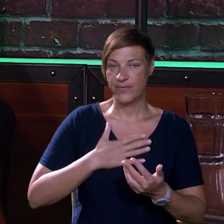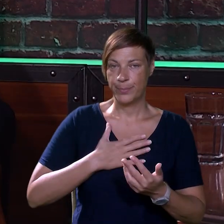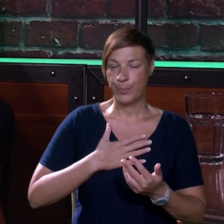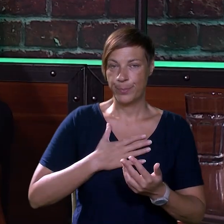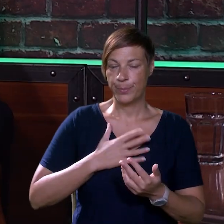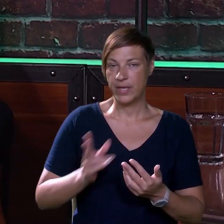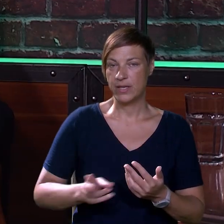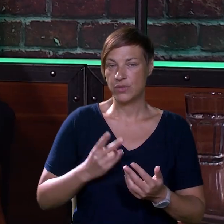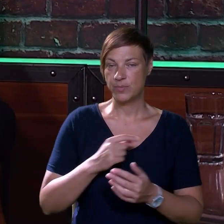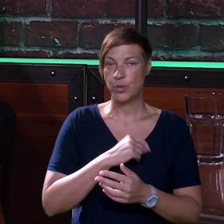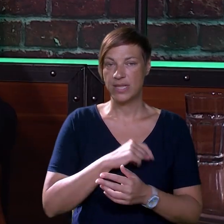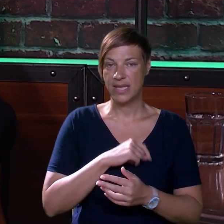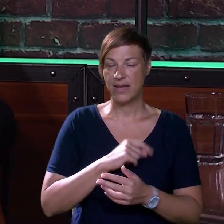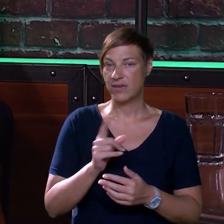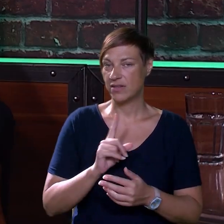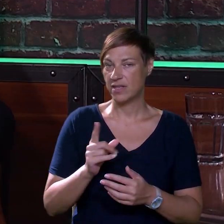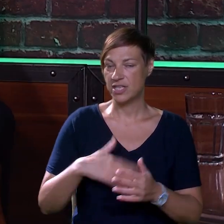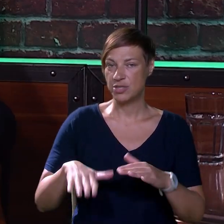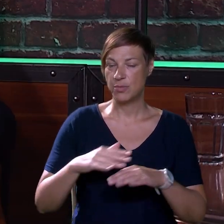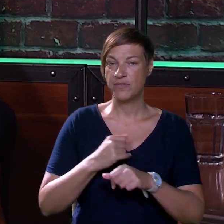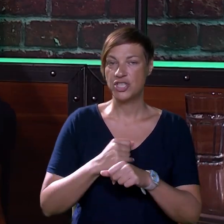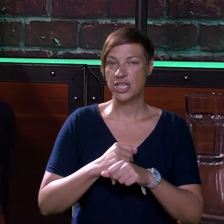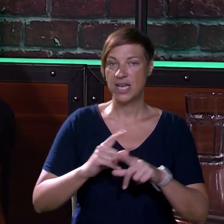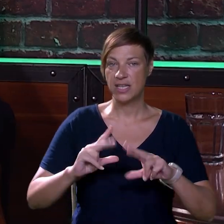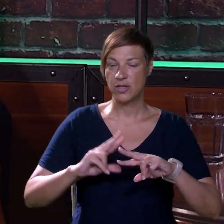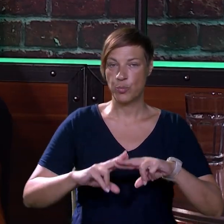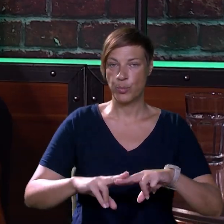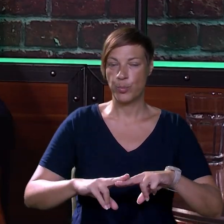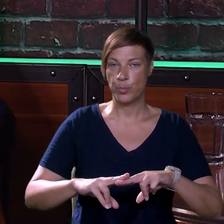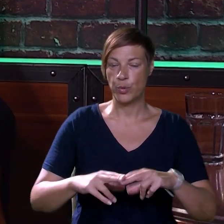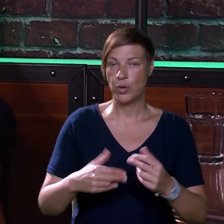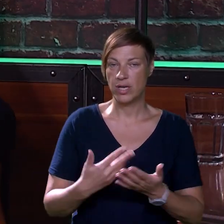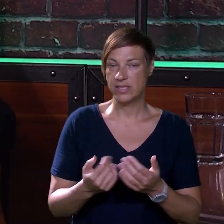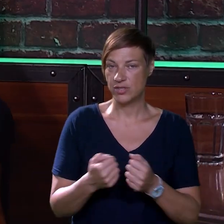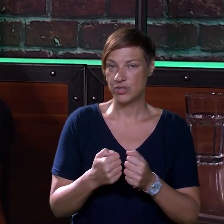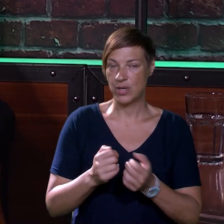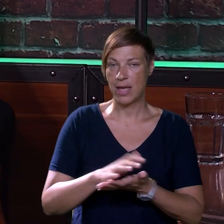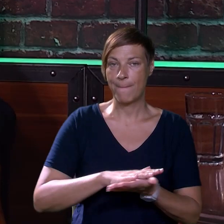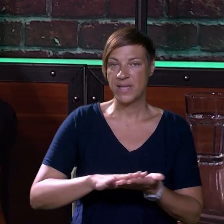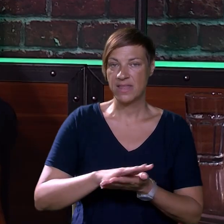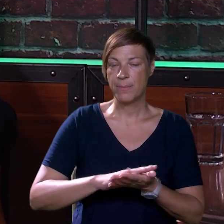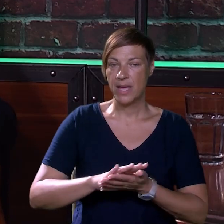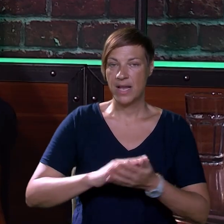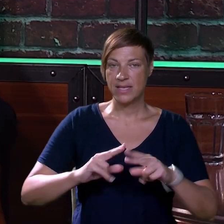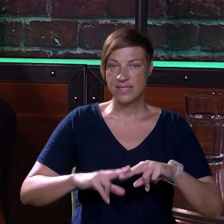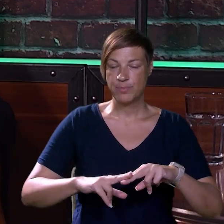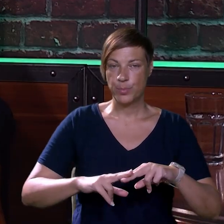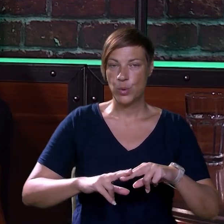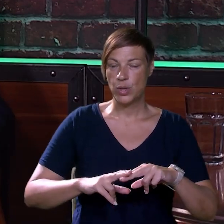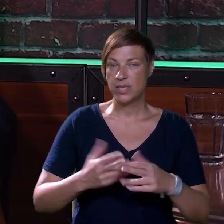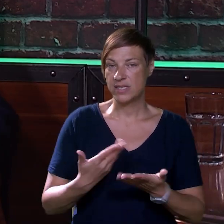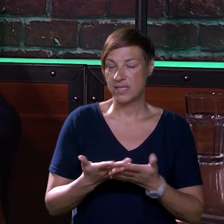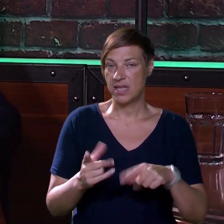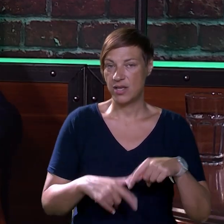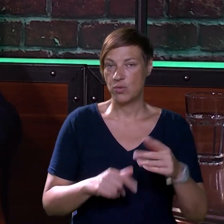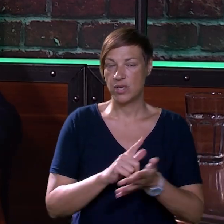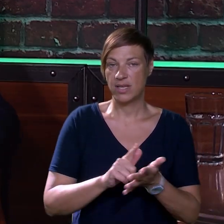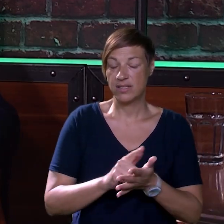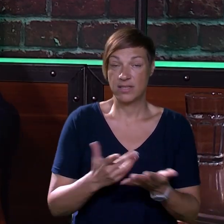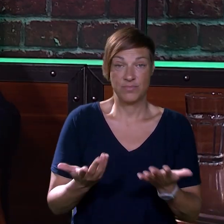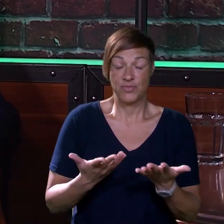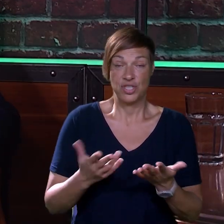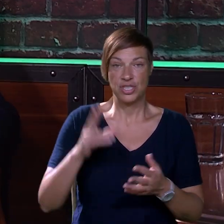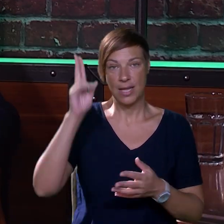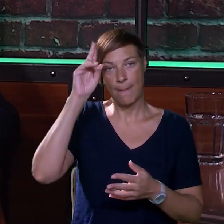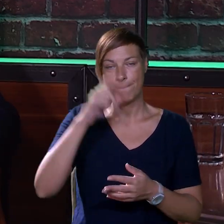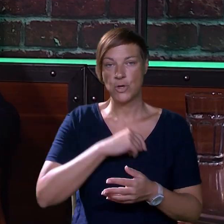mi, gospodine ravnatelju, nećemo više raditi u bolnici, oni su, da rečete, kamen temelja s te bolnice i daju neki otkazni rok. Šta može